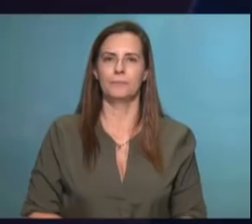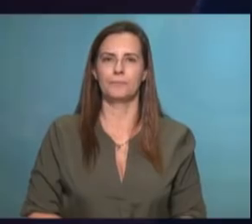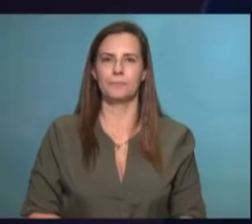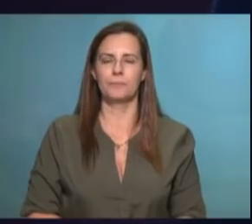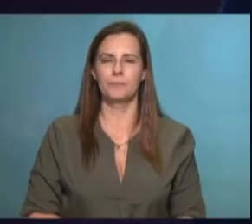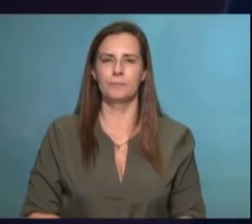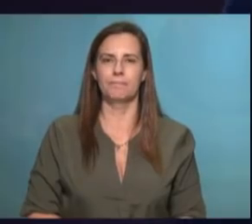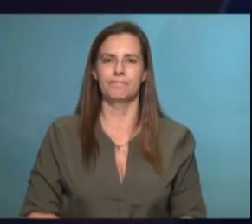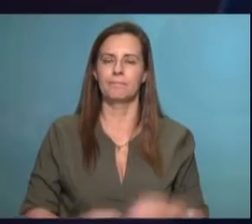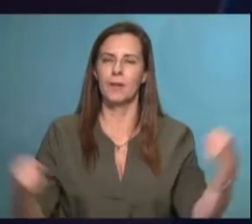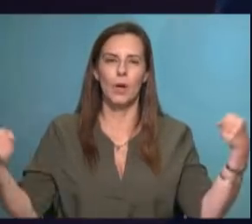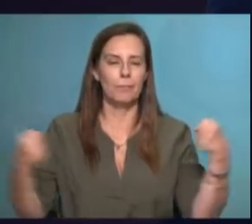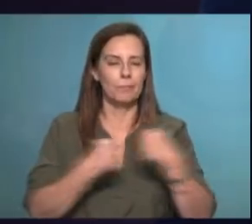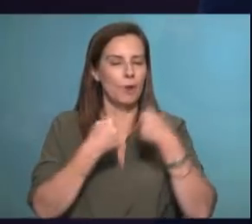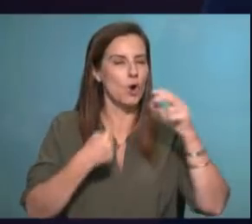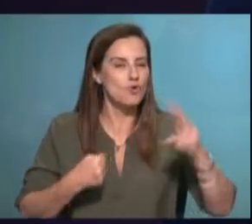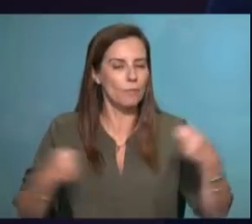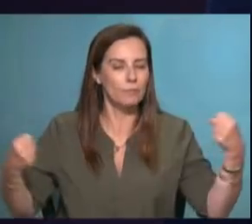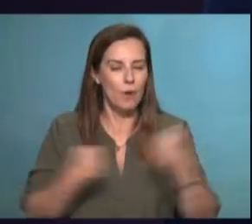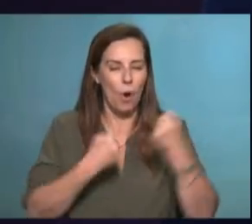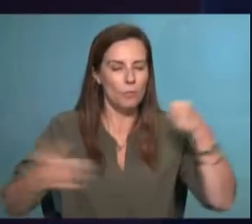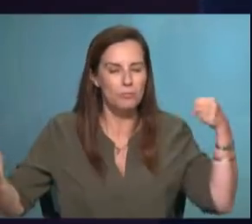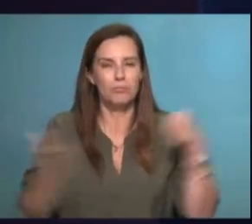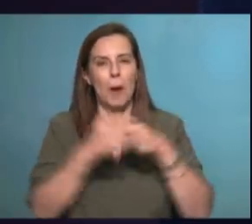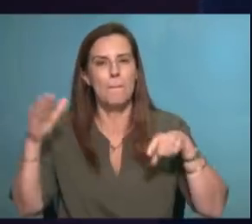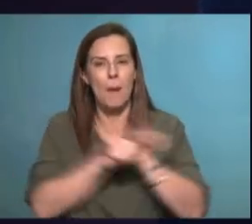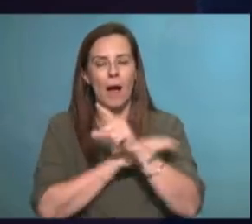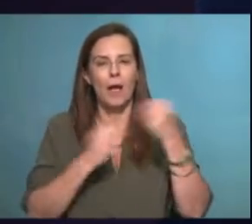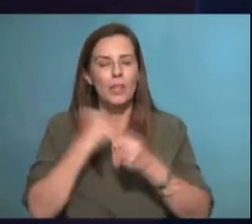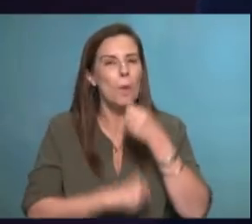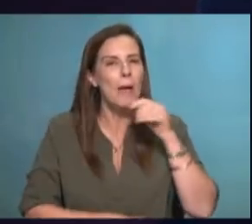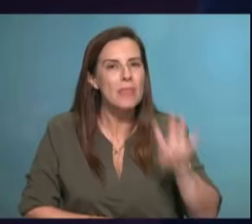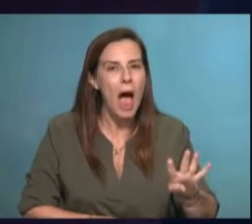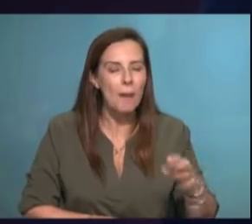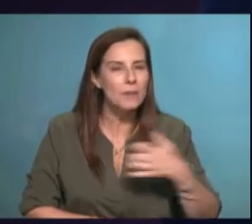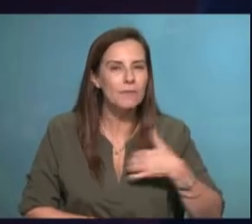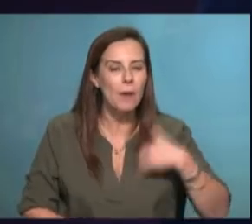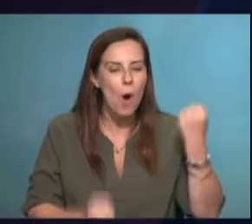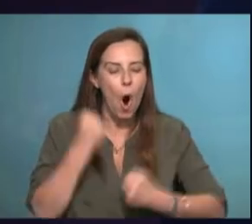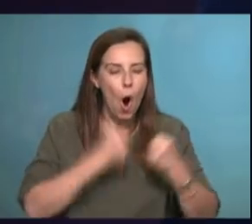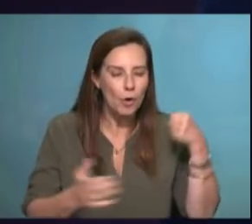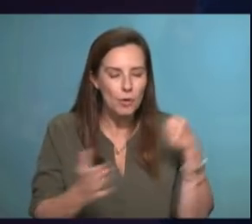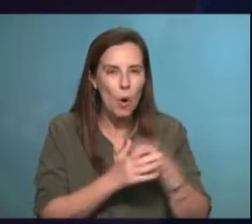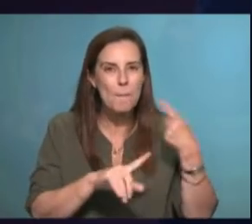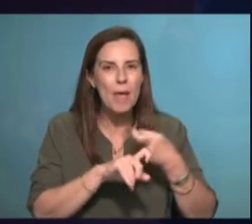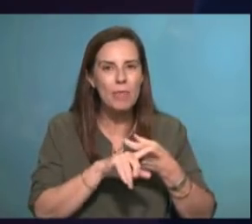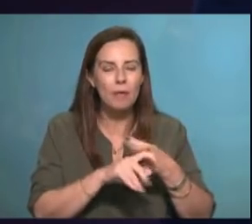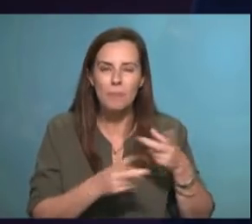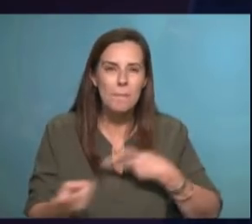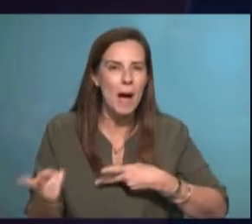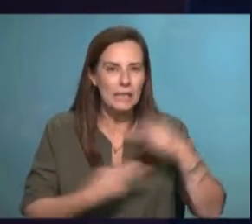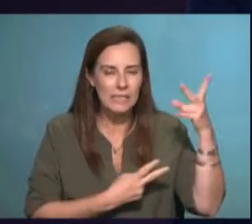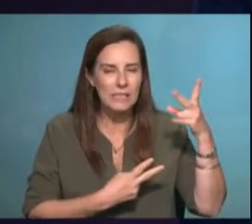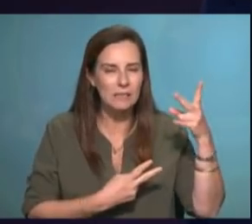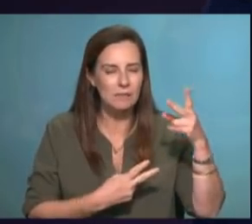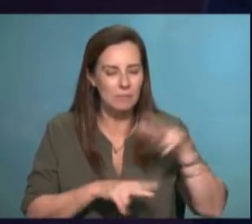שוב תאונת פגע וברח הערב, הפעם בצפון. פעוט בן 4 נפגע ממכונית חולפת בנהריה, הוא פונה במצב בינוני עד קשה